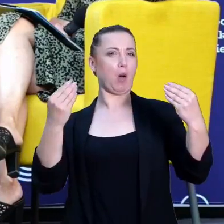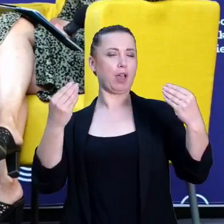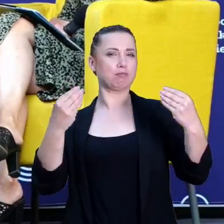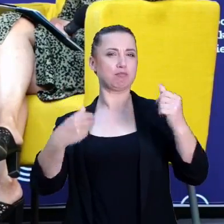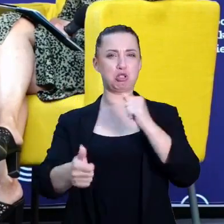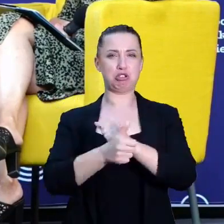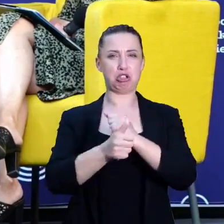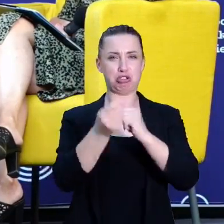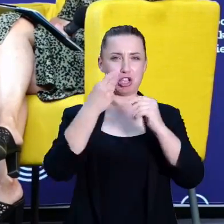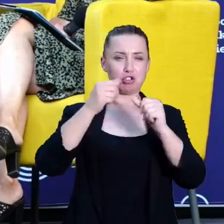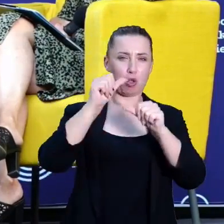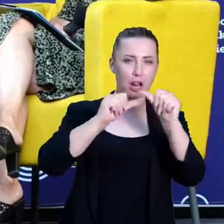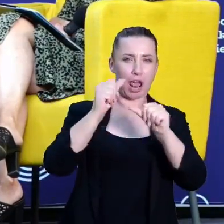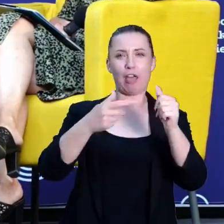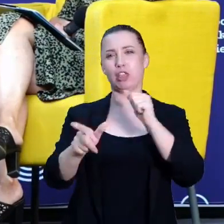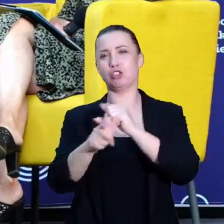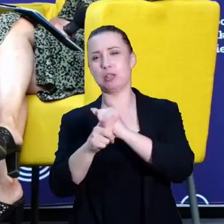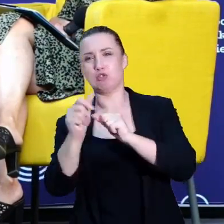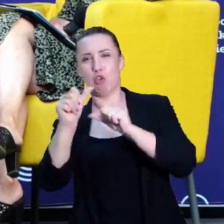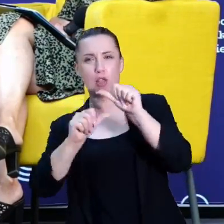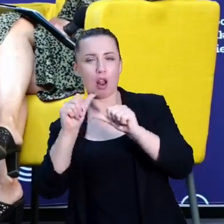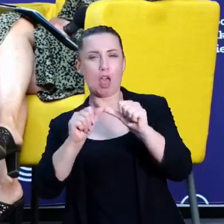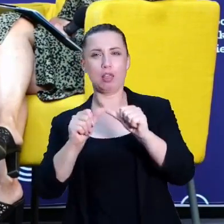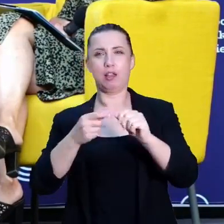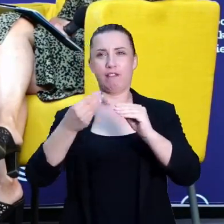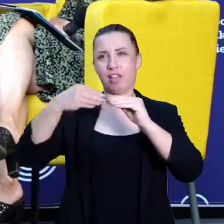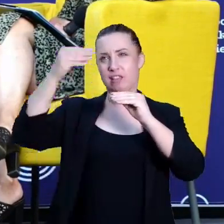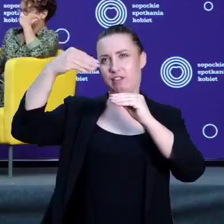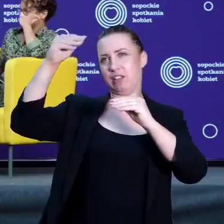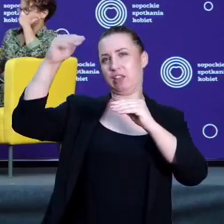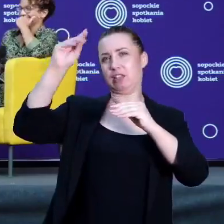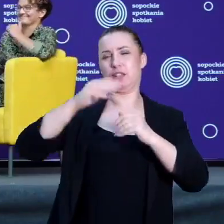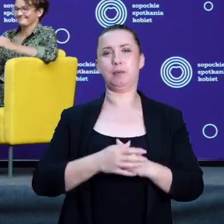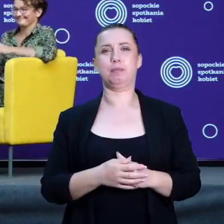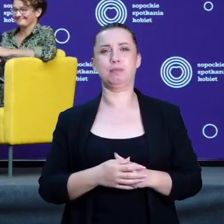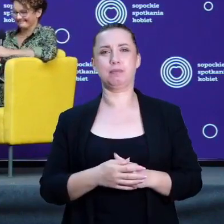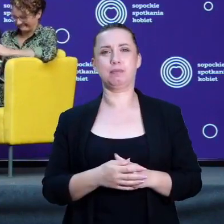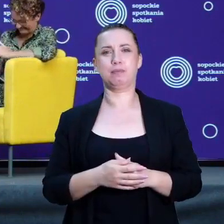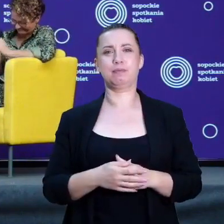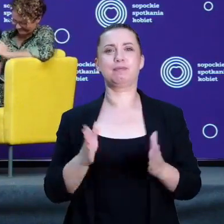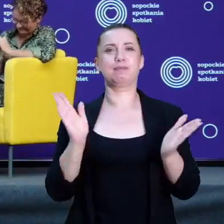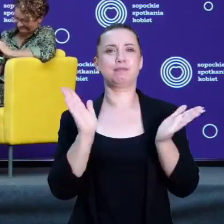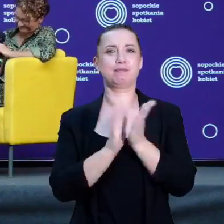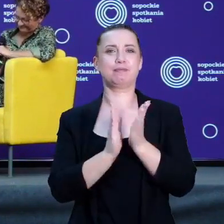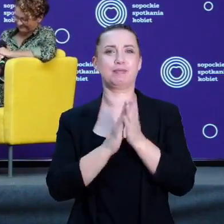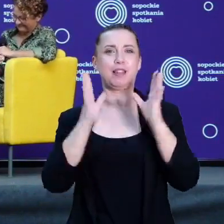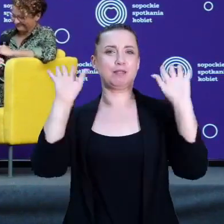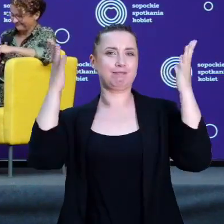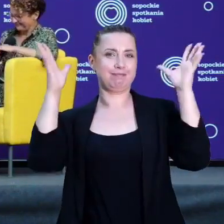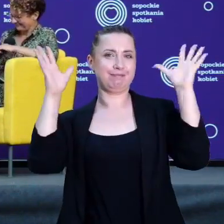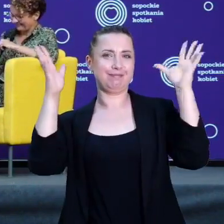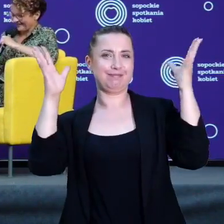jak u mojego profesora Andrzeja Schmidta, którego bardzo też pozdrawiam. Na mu górę.